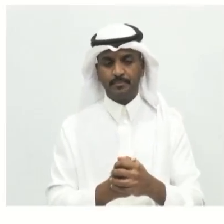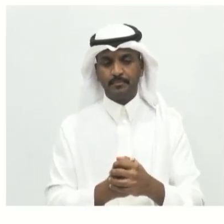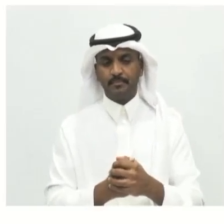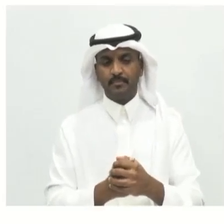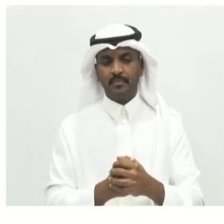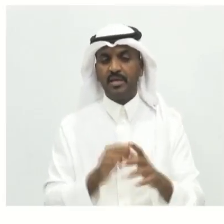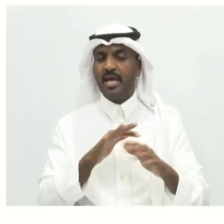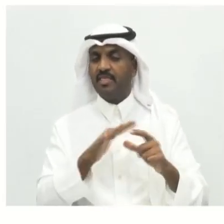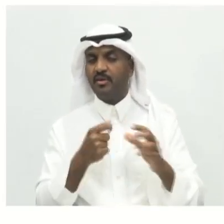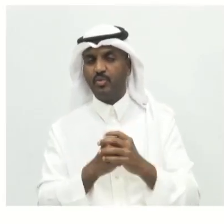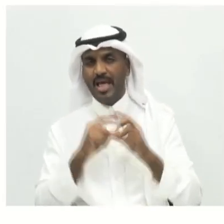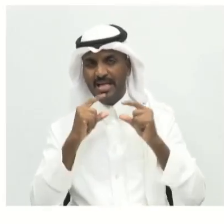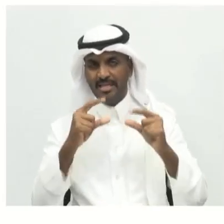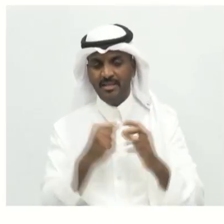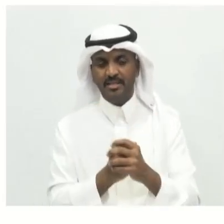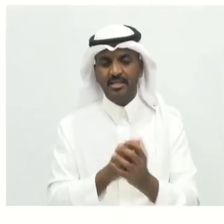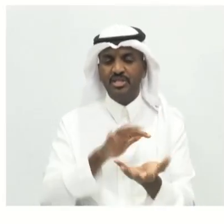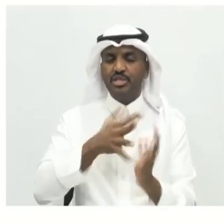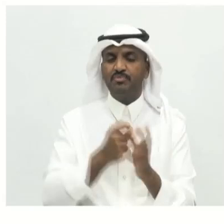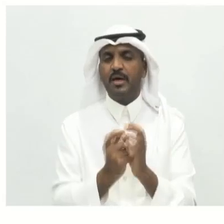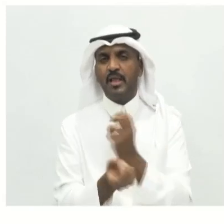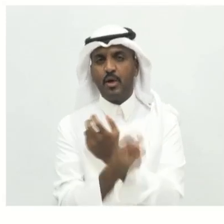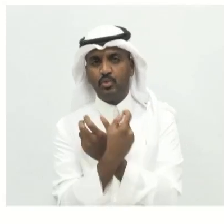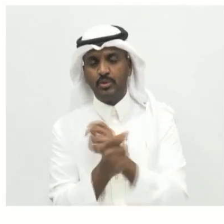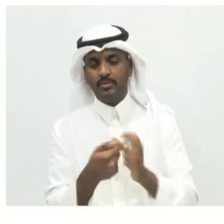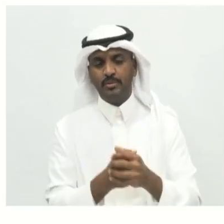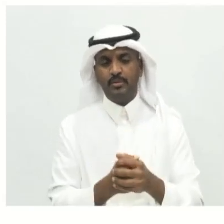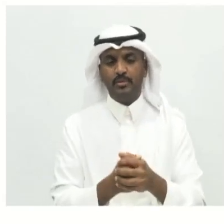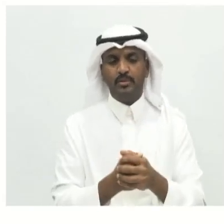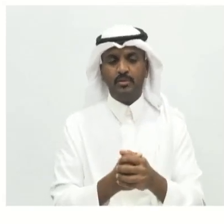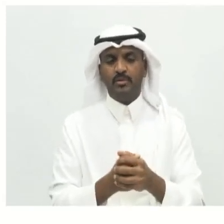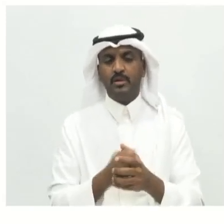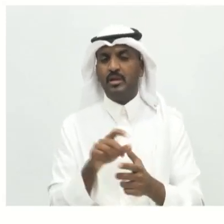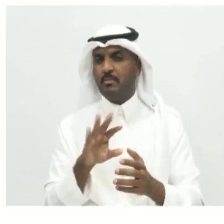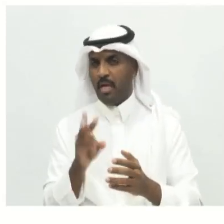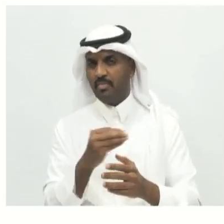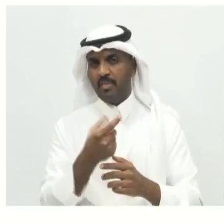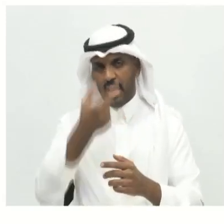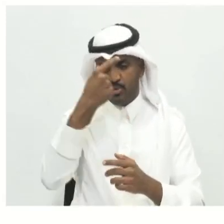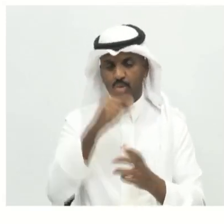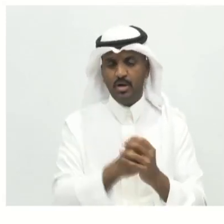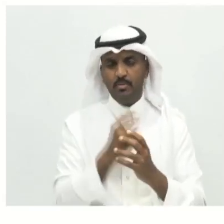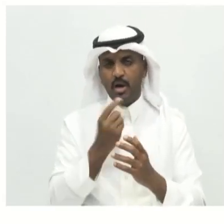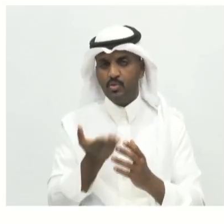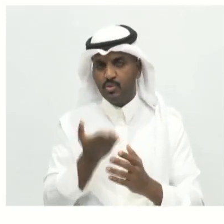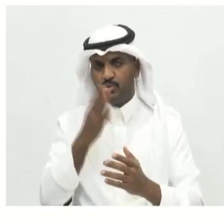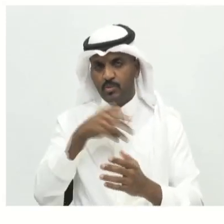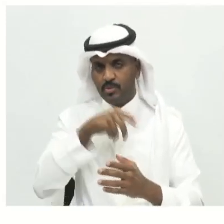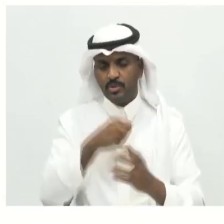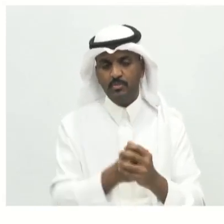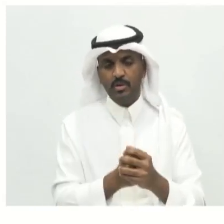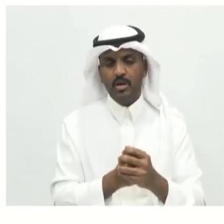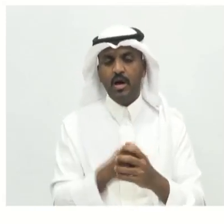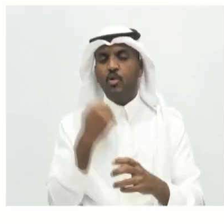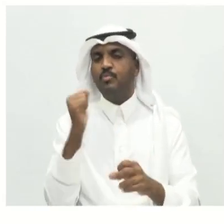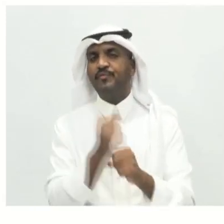كثره الاحاديث النبويه التي تصف بعض الادويه لبعض الادواء سواء من قول النبي صلى الله عليه وسلم او من